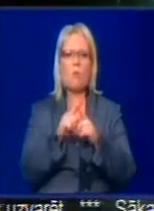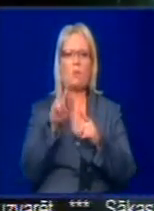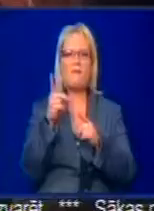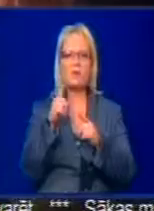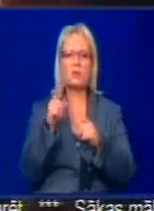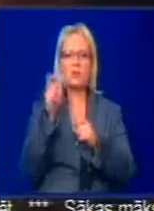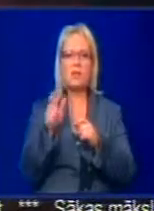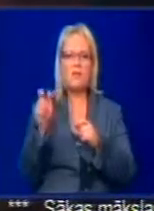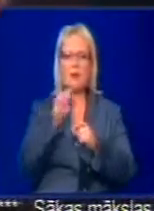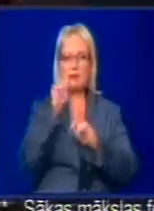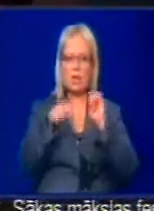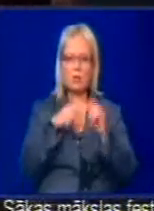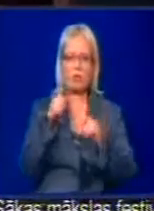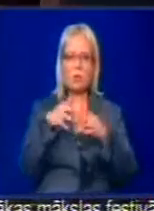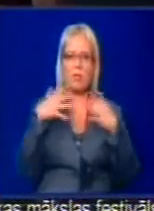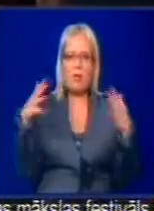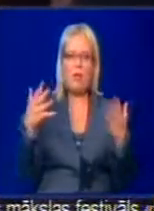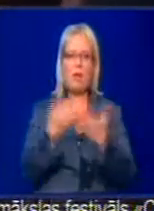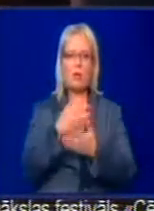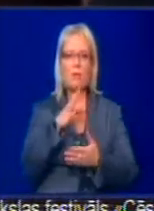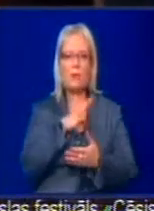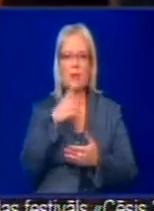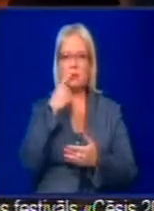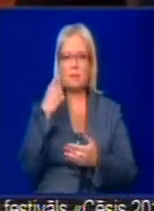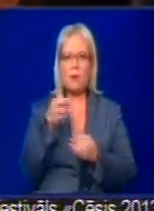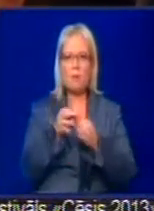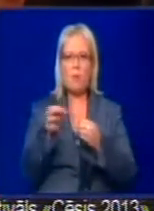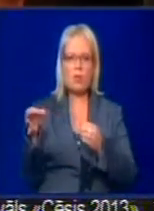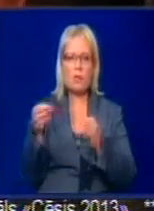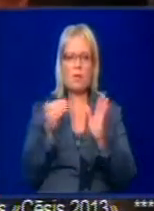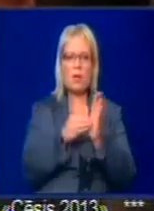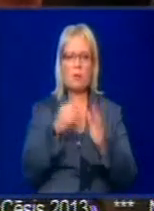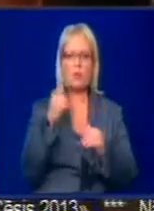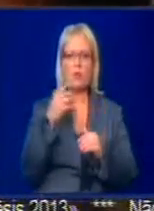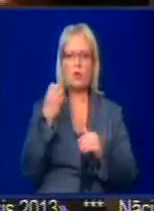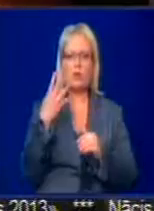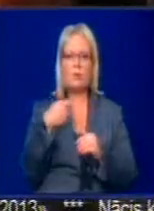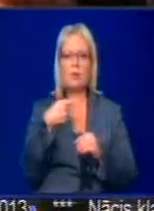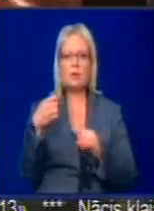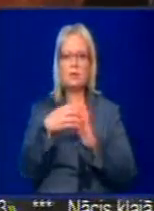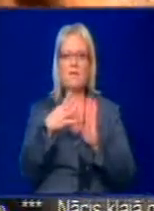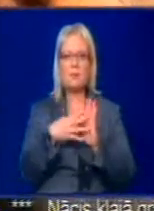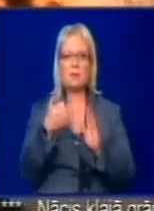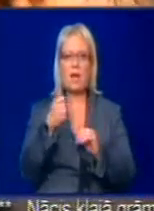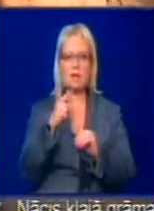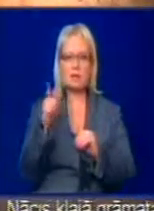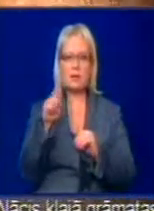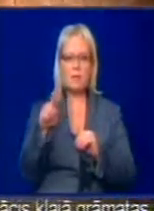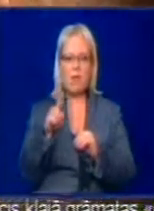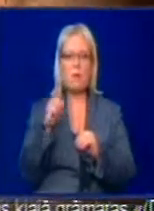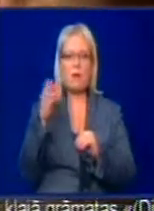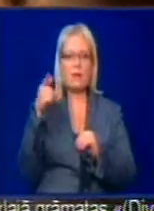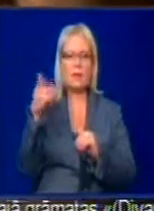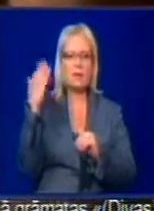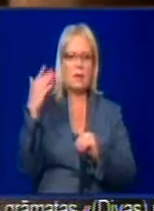te ziedojuši. Tostarp lielākais atradums bija simtiem monētu ar datējumu no 14. līdz 19. gadsimtam. Un par tik